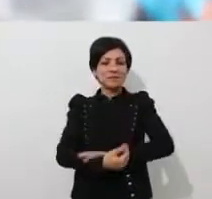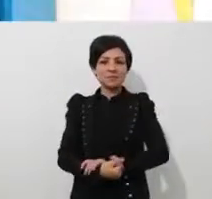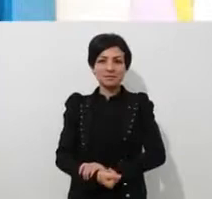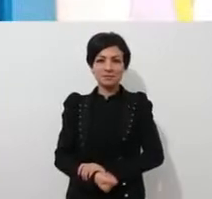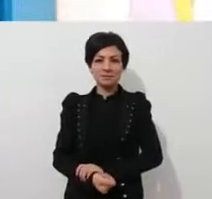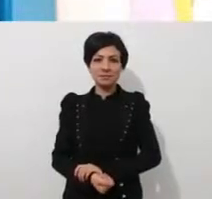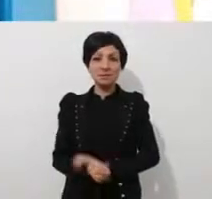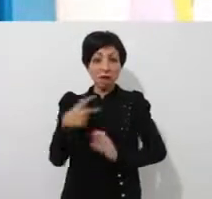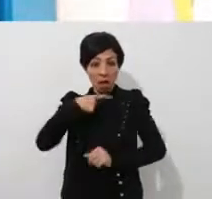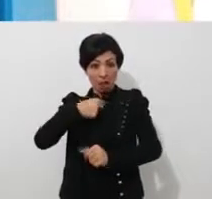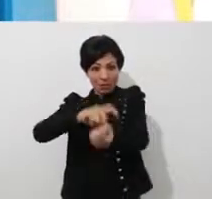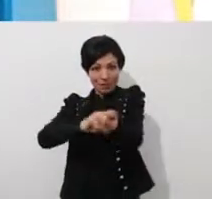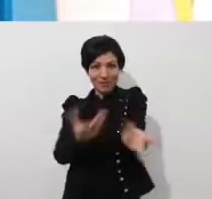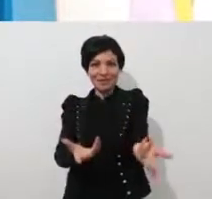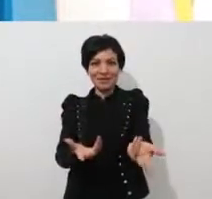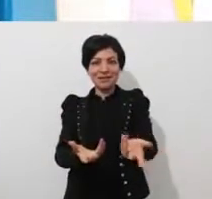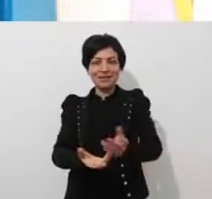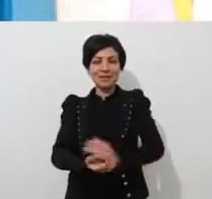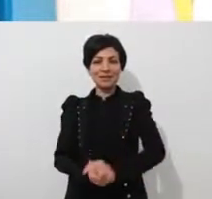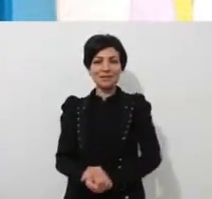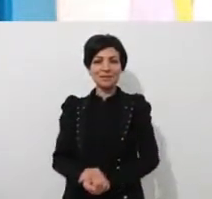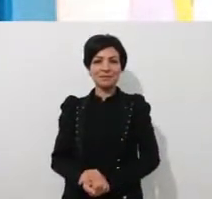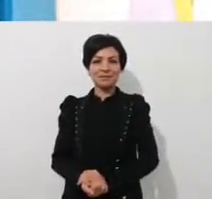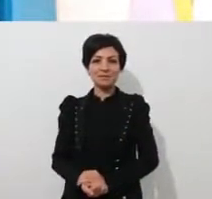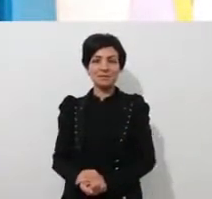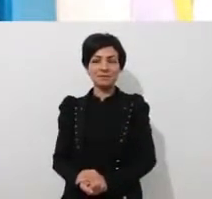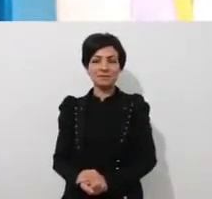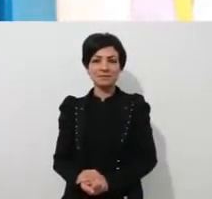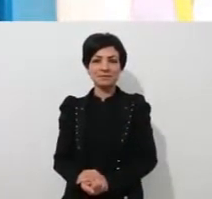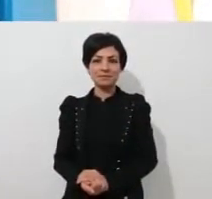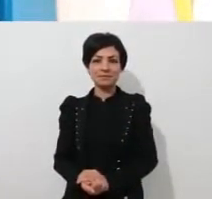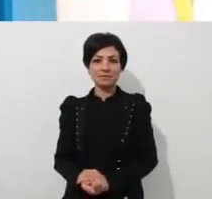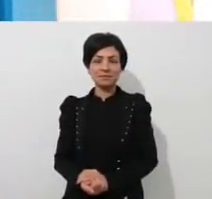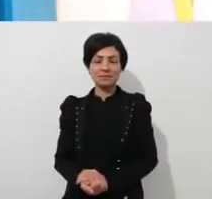خاطر بنتي يعني كيفاش باش نوصل فيها لك خاطر